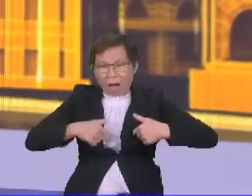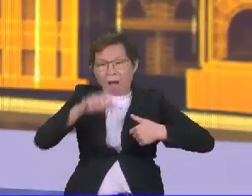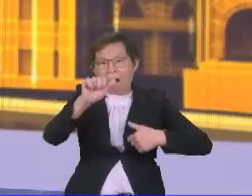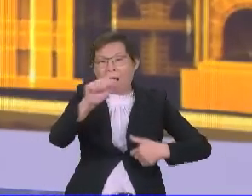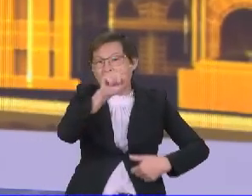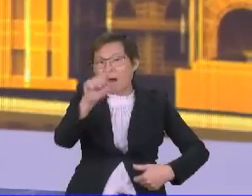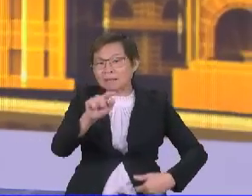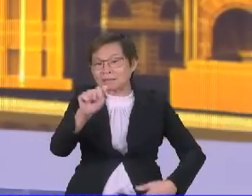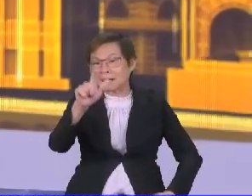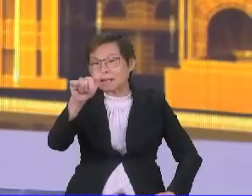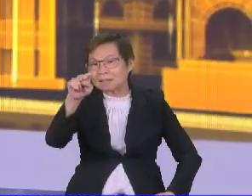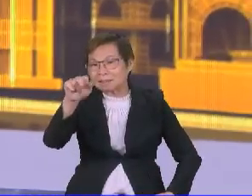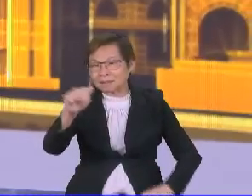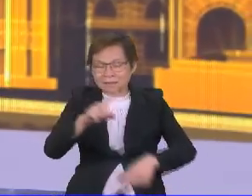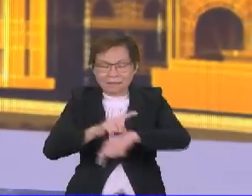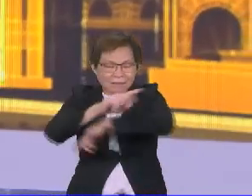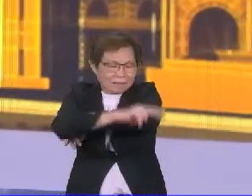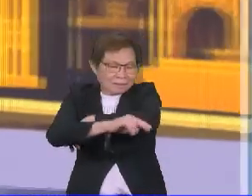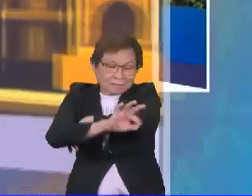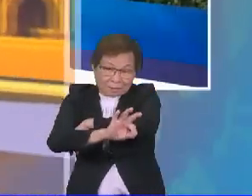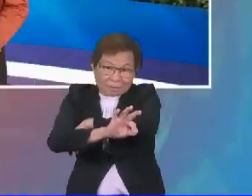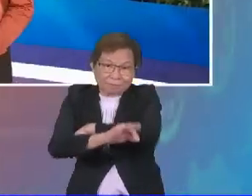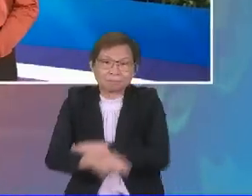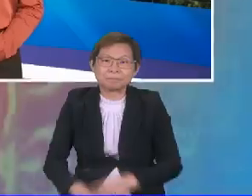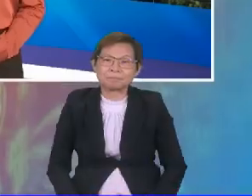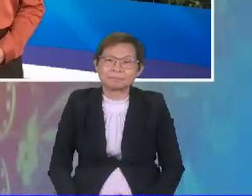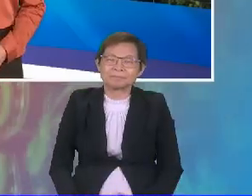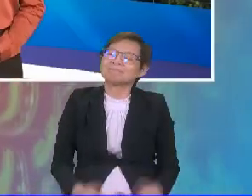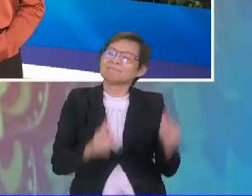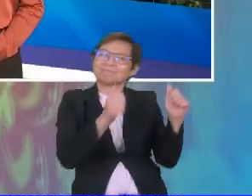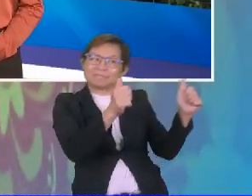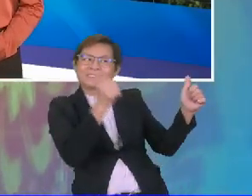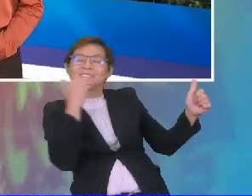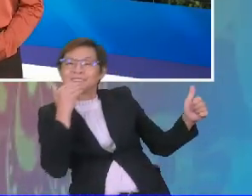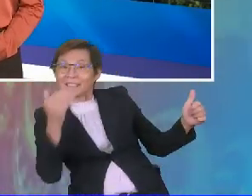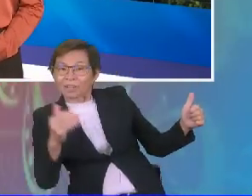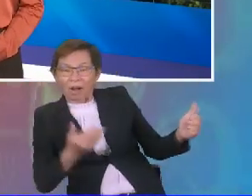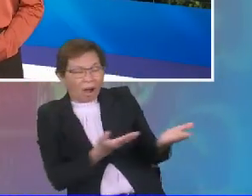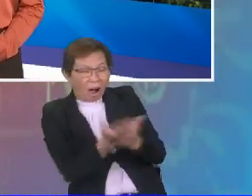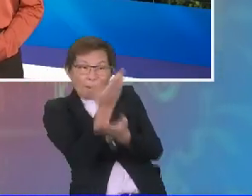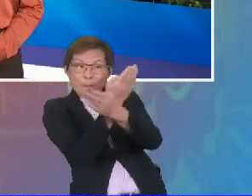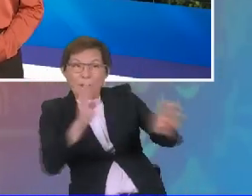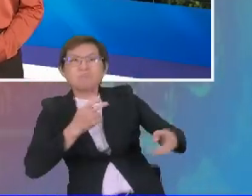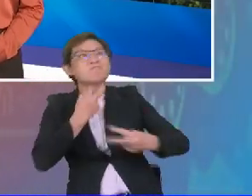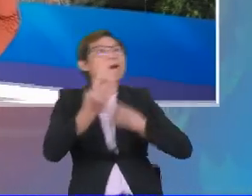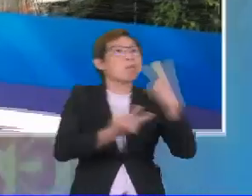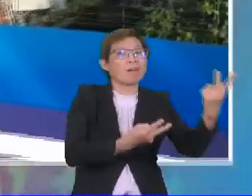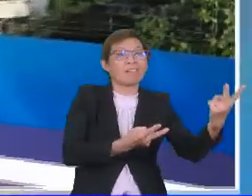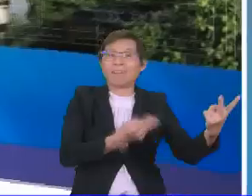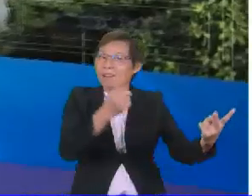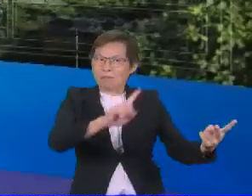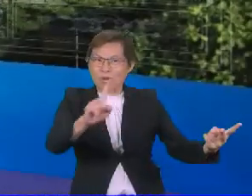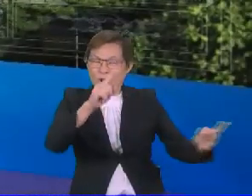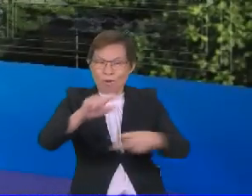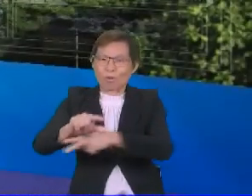Azrina Kamarudin Di Negeri 9 Iya terima kasih hak kebebasan bersuara bukan tiket